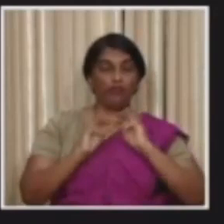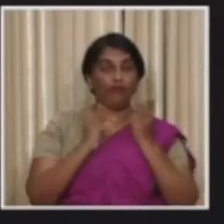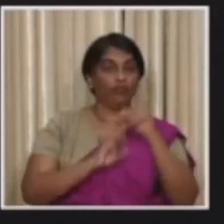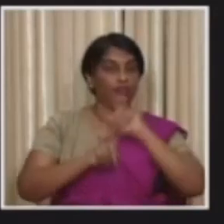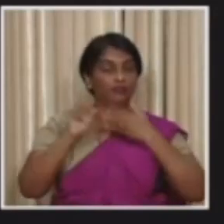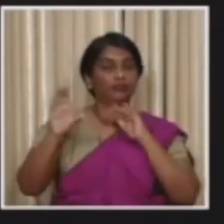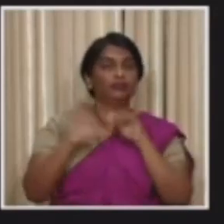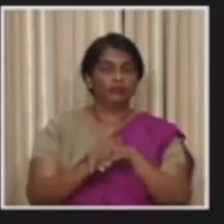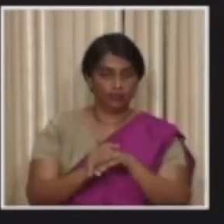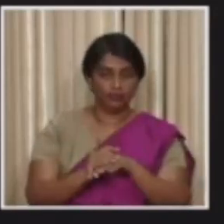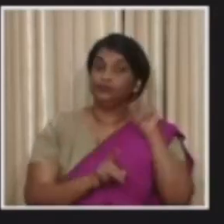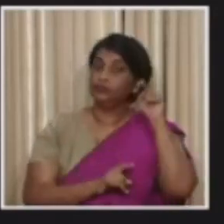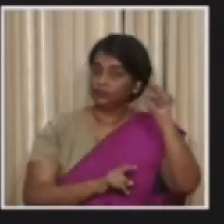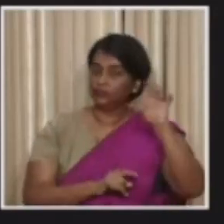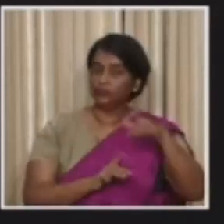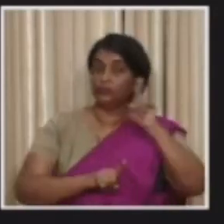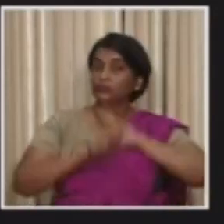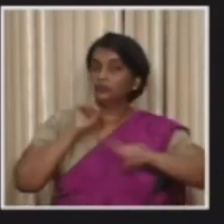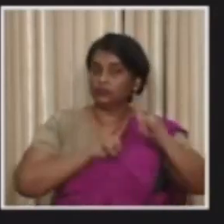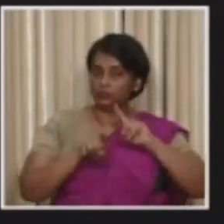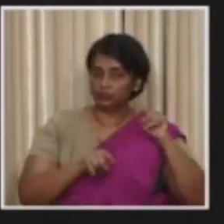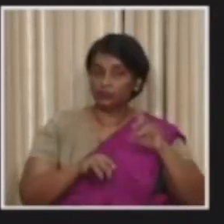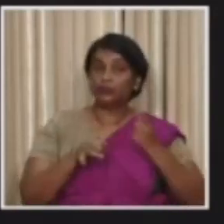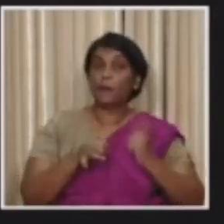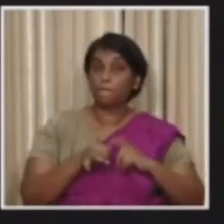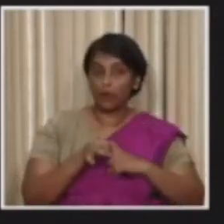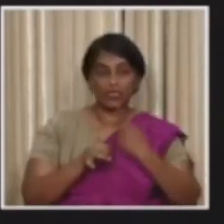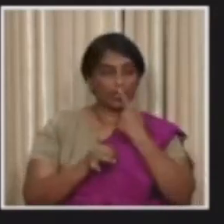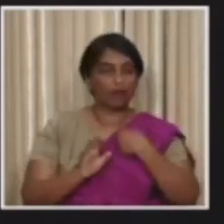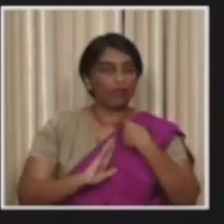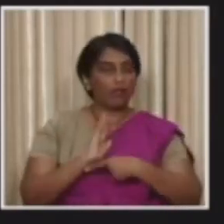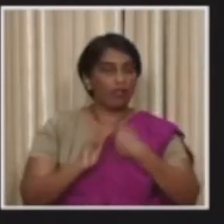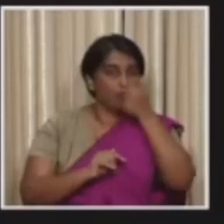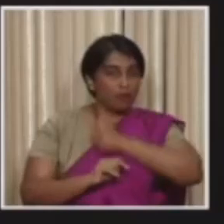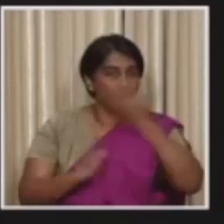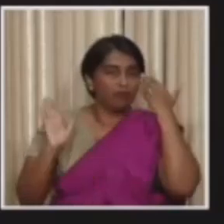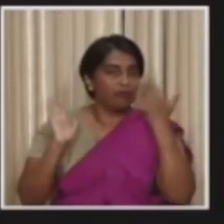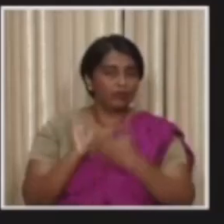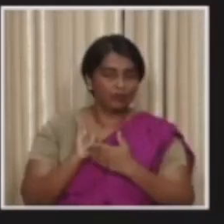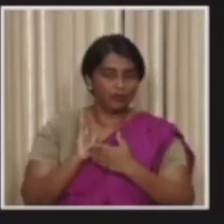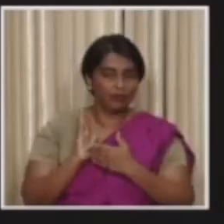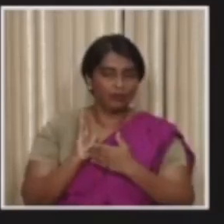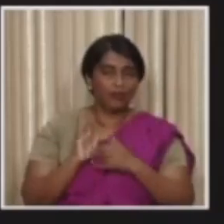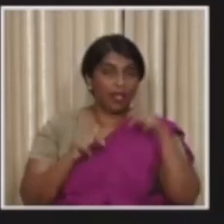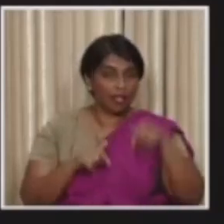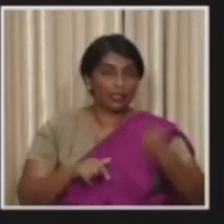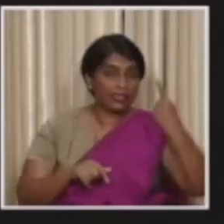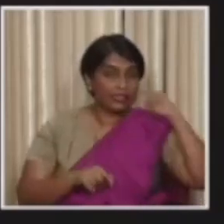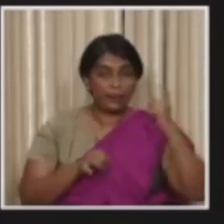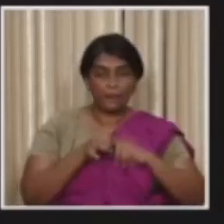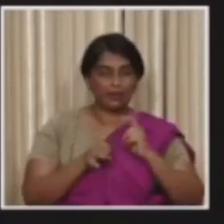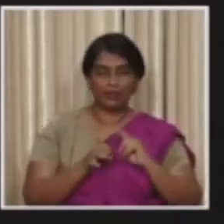ගියාමත් ඒකේ තිබුණු සම්මන්ත්‍රණයකත් ප්‍රශ්නෙකුත් ඇව්වා ලංකාවේ දූෂණය පිළිබඳ. මේක අද ඊයේ ආපු එකක්